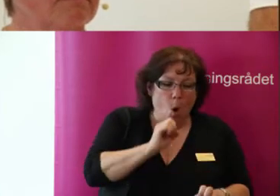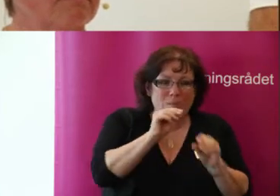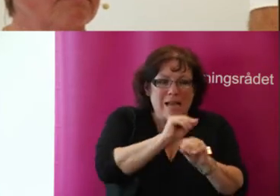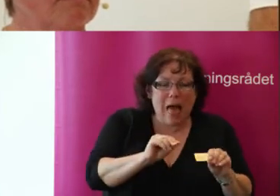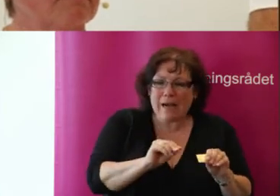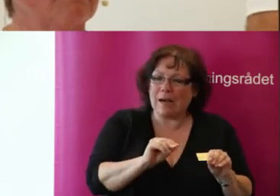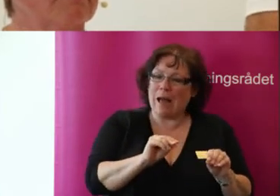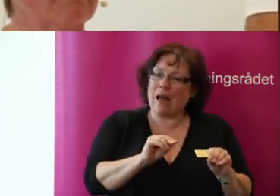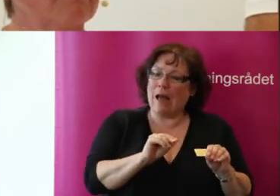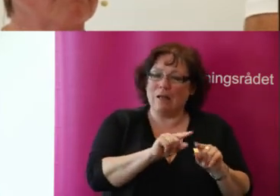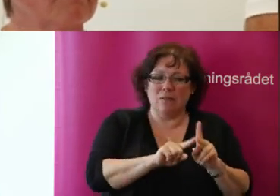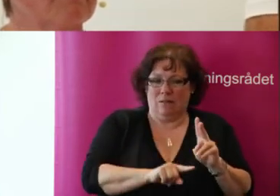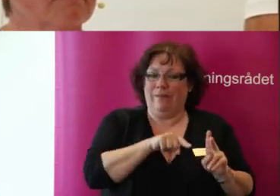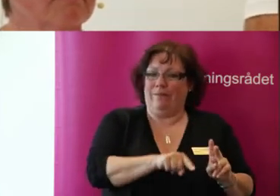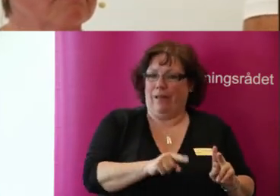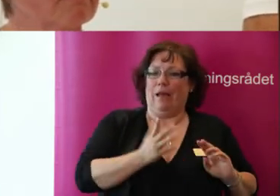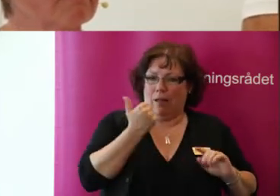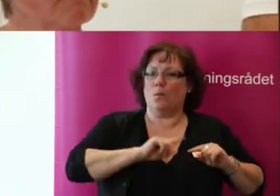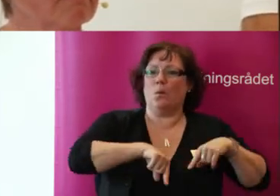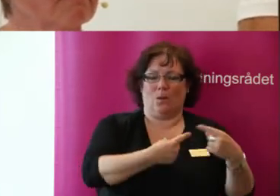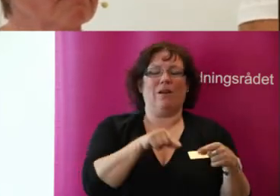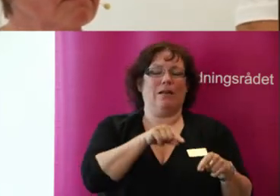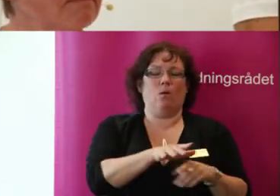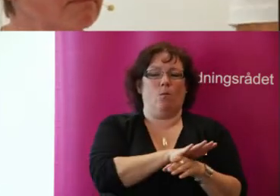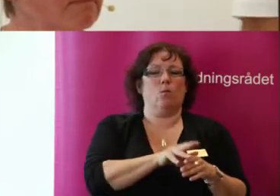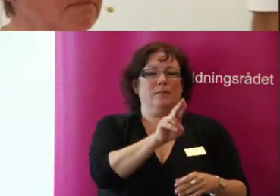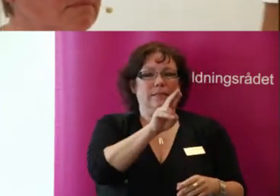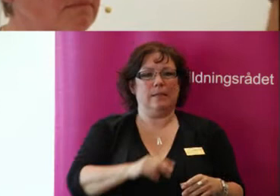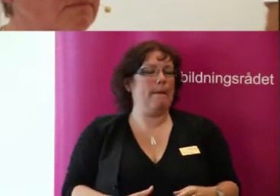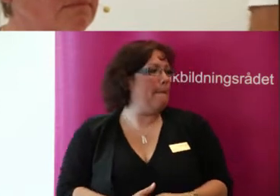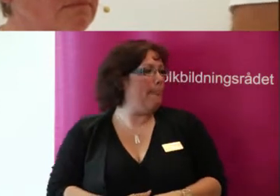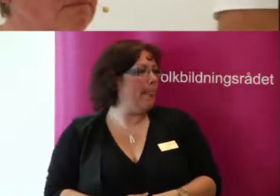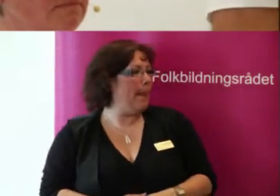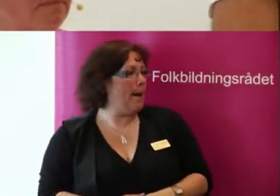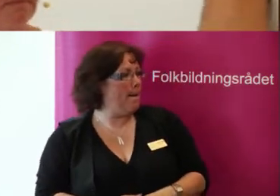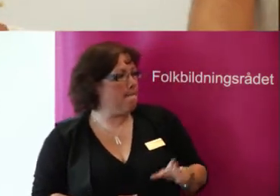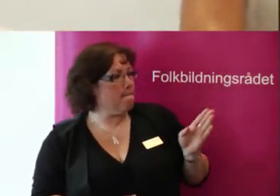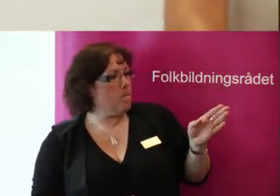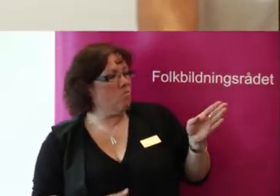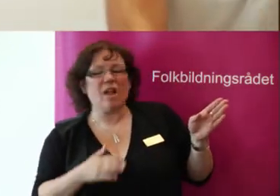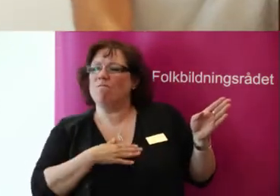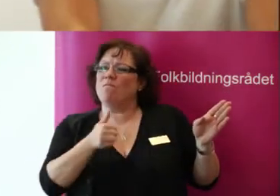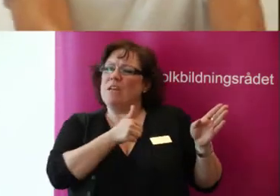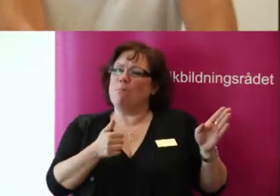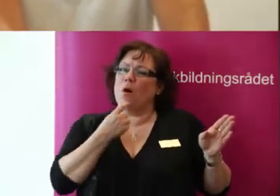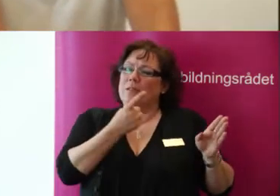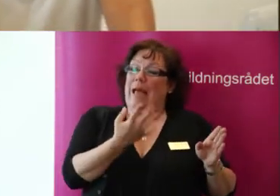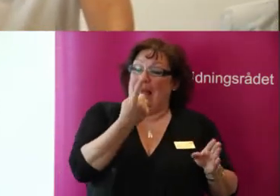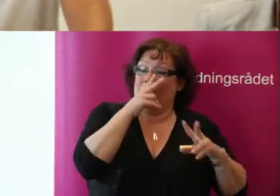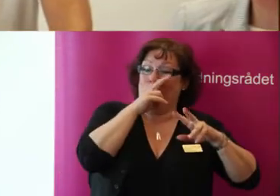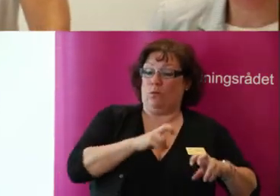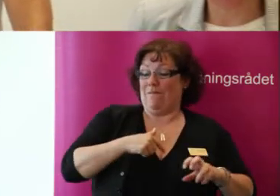och kompetens, det är ju ett utvecklingsområde helt klart för att stärka det. Jo, jag tänkte bara nämna en forskare då som vi